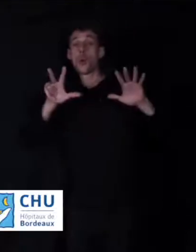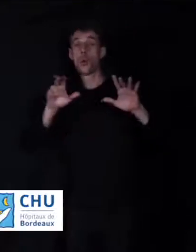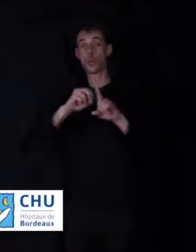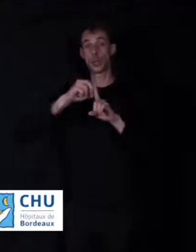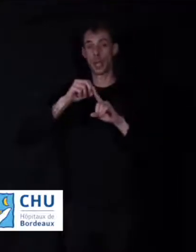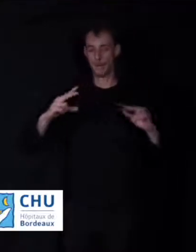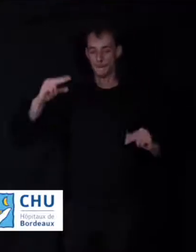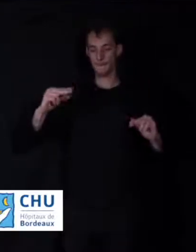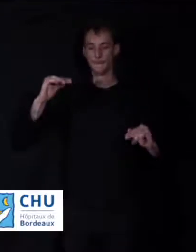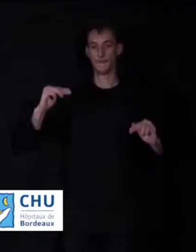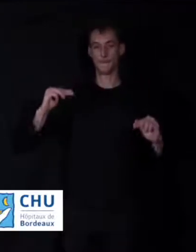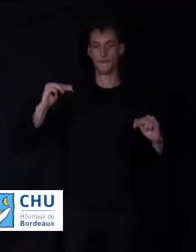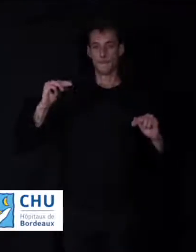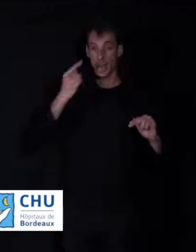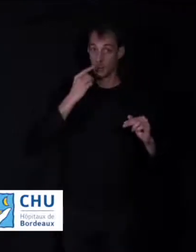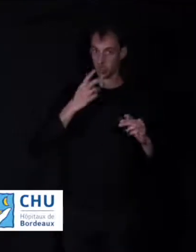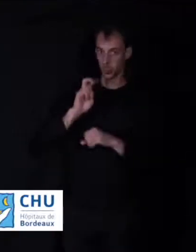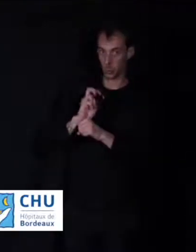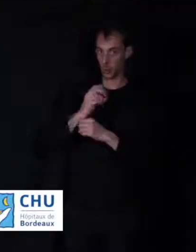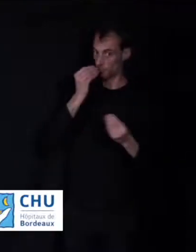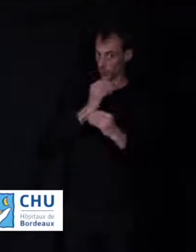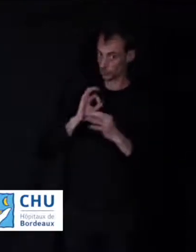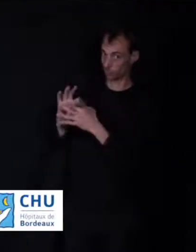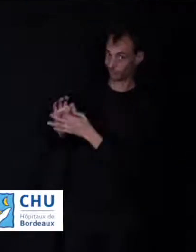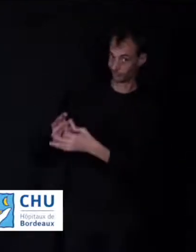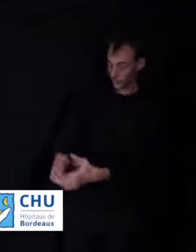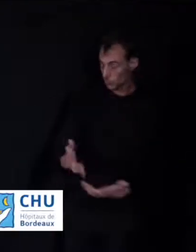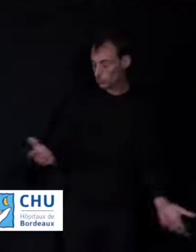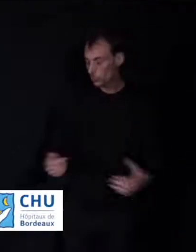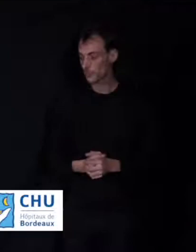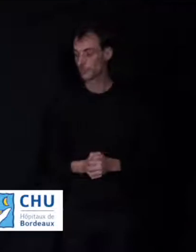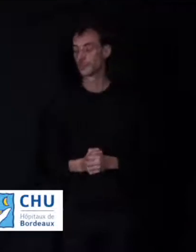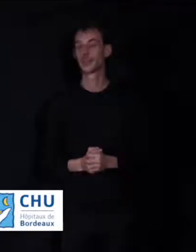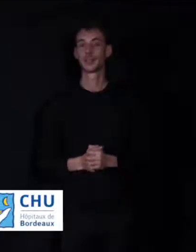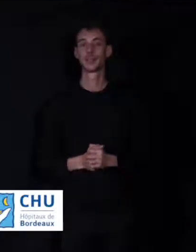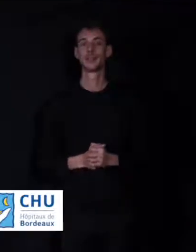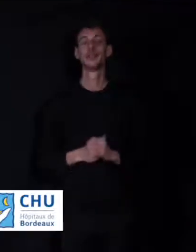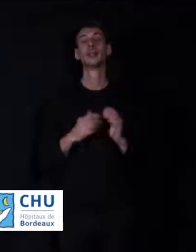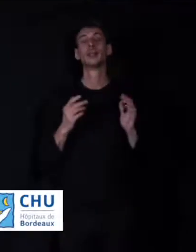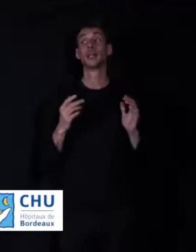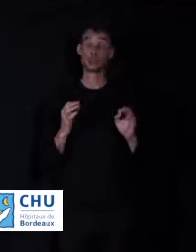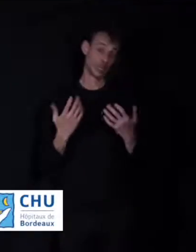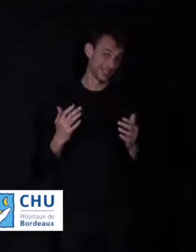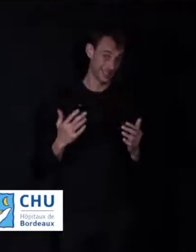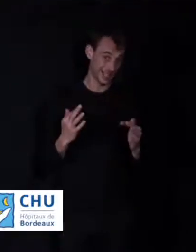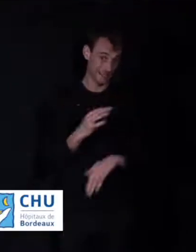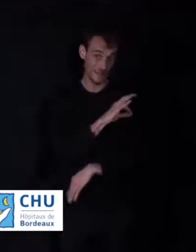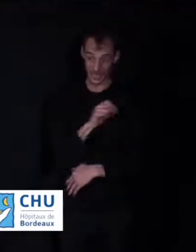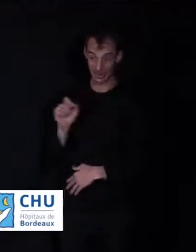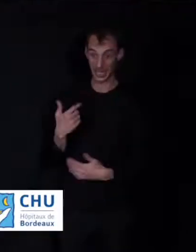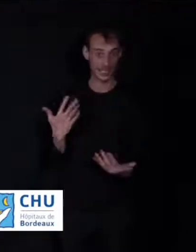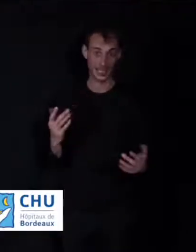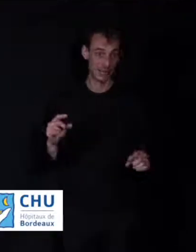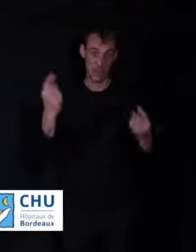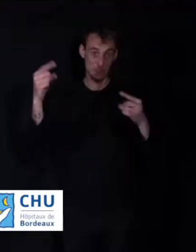conservation. Alors déjà, il y a des divisions concernant ce vaccin, et j'arrive à la fin de ma présentation, au sein de la classe